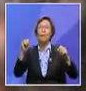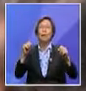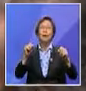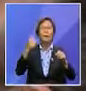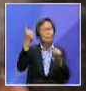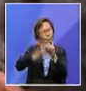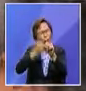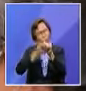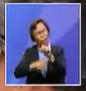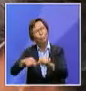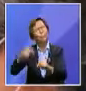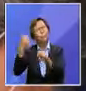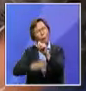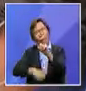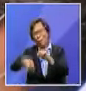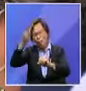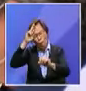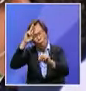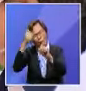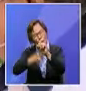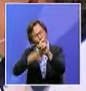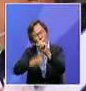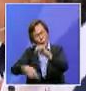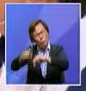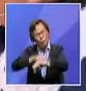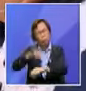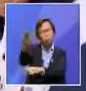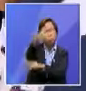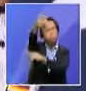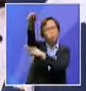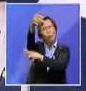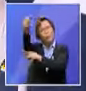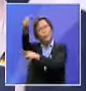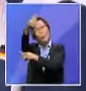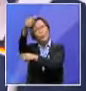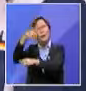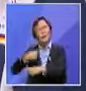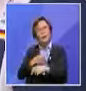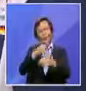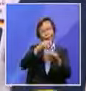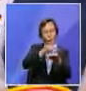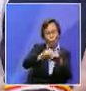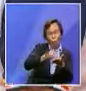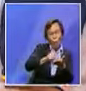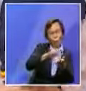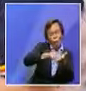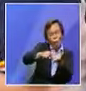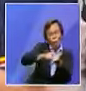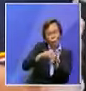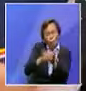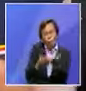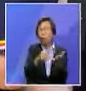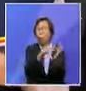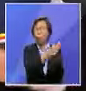masa, mengibarkan Jalur Gemilang. Jadi kita menerbitkan buku itu untuk